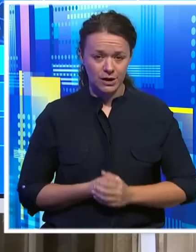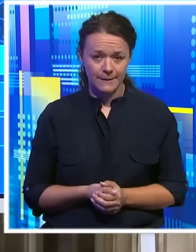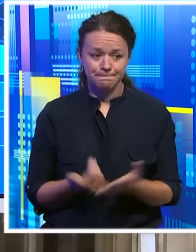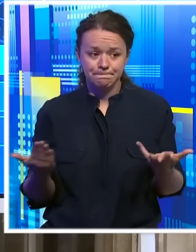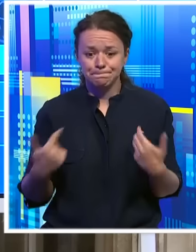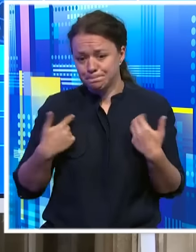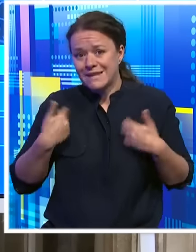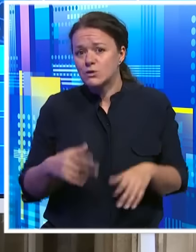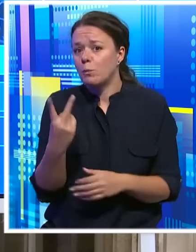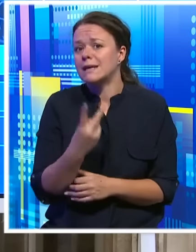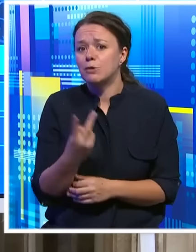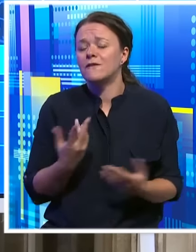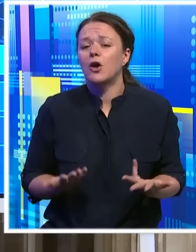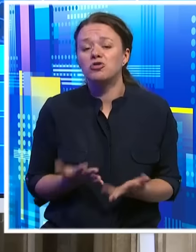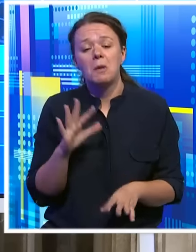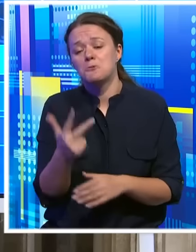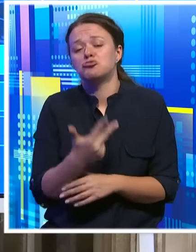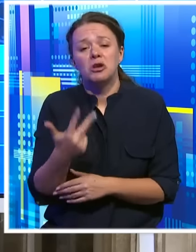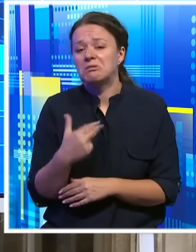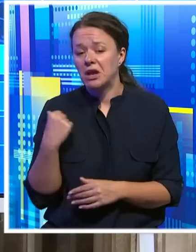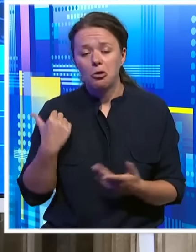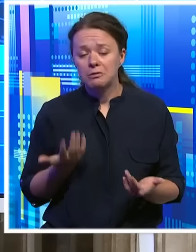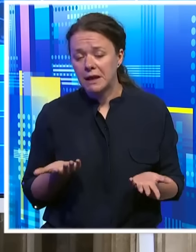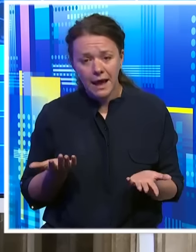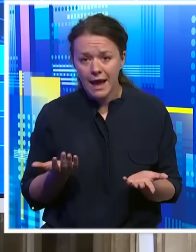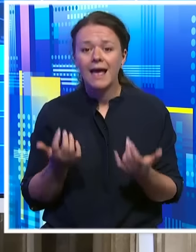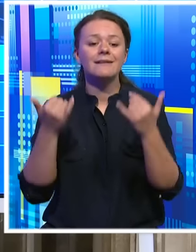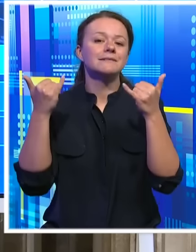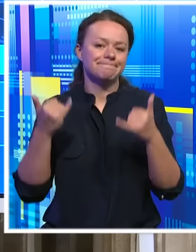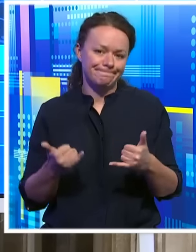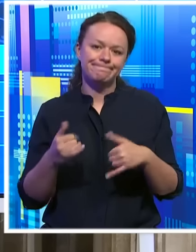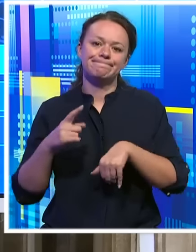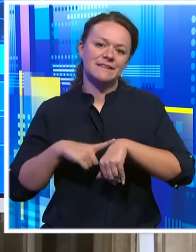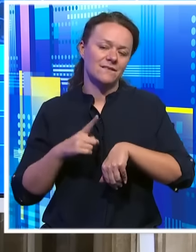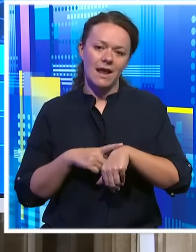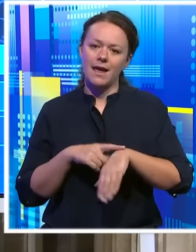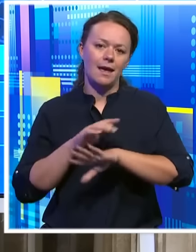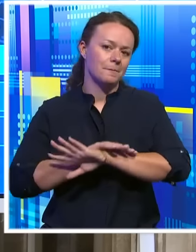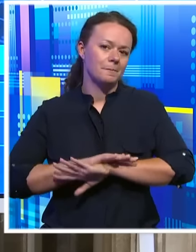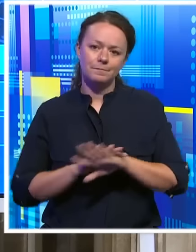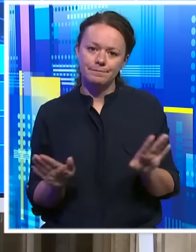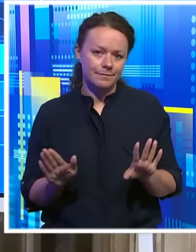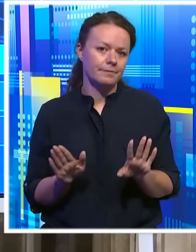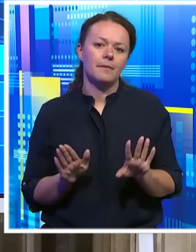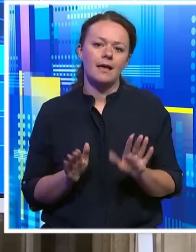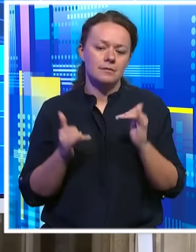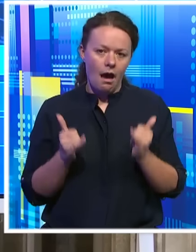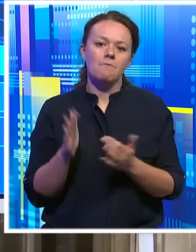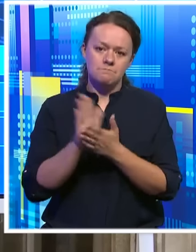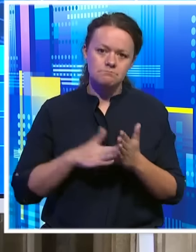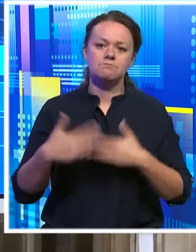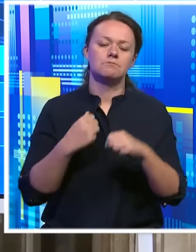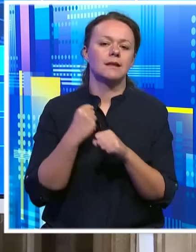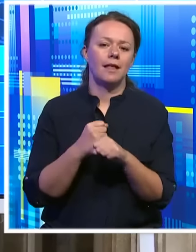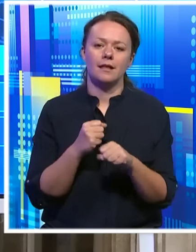Izgubili smo 2 godine, možda i 3. Vreme je da više to vreme ne gubimo, ali možda